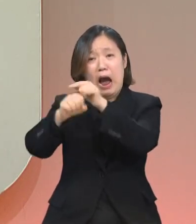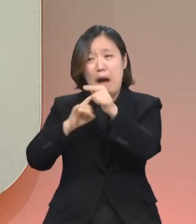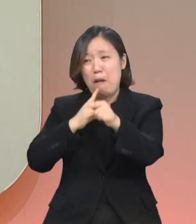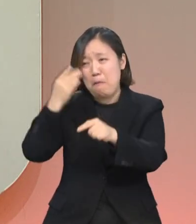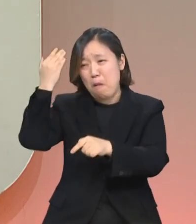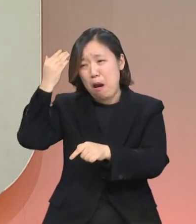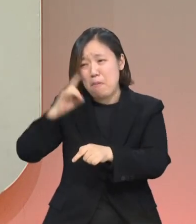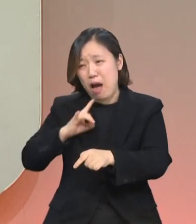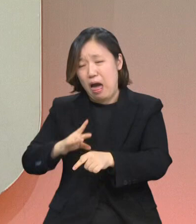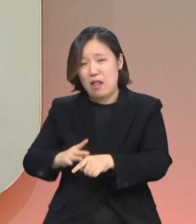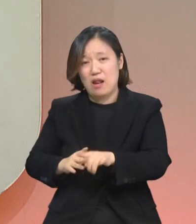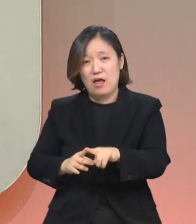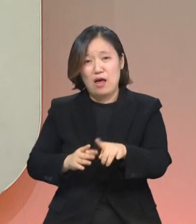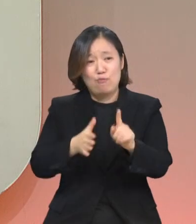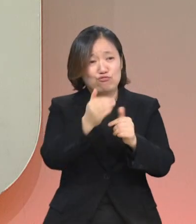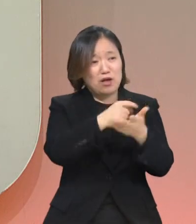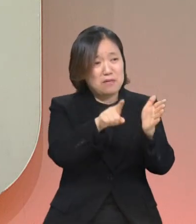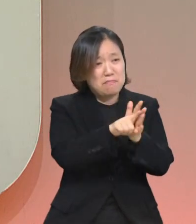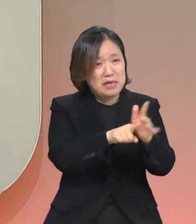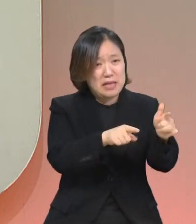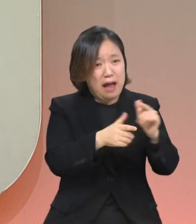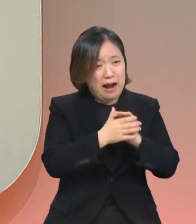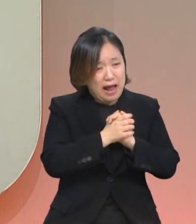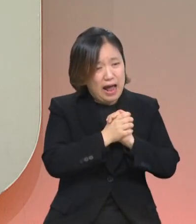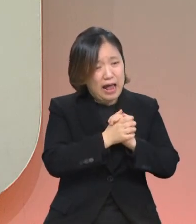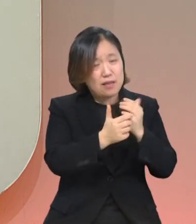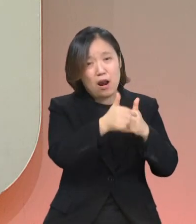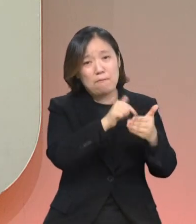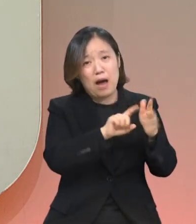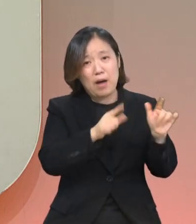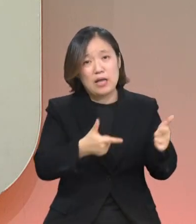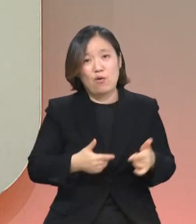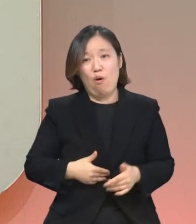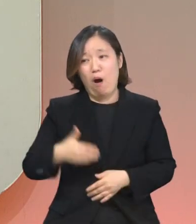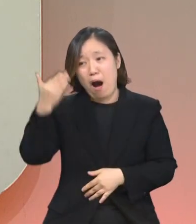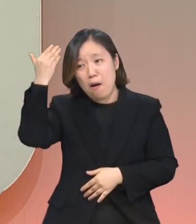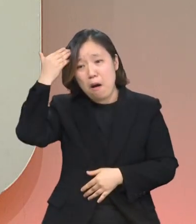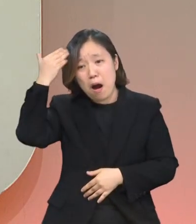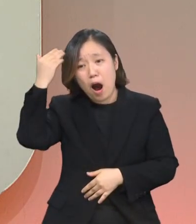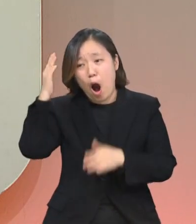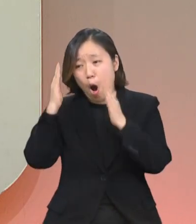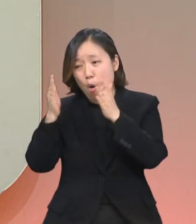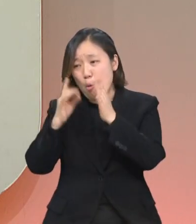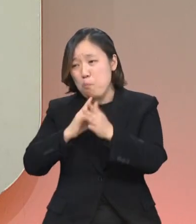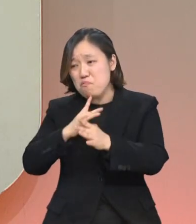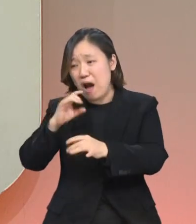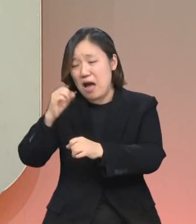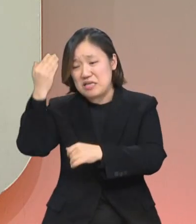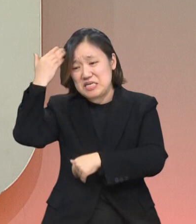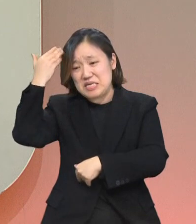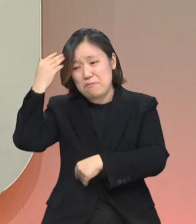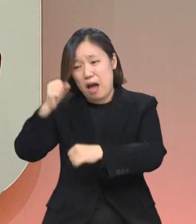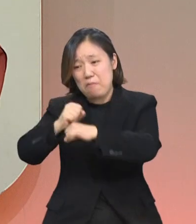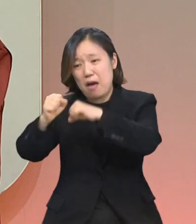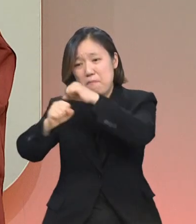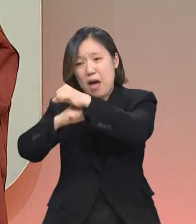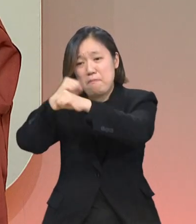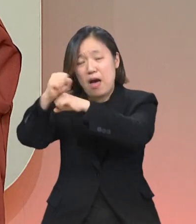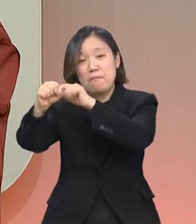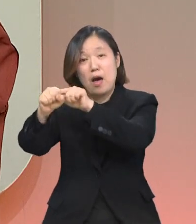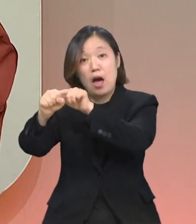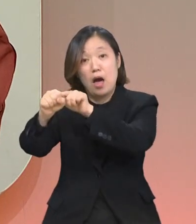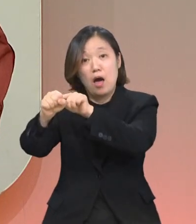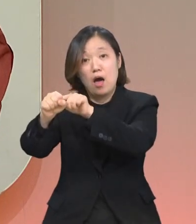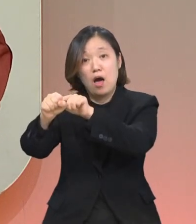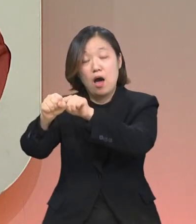금방 떨어져 나가요 부처님의 가르침을 머리로 교리로만 머리로 지식으로만 이해하려는